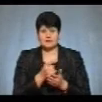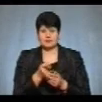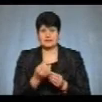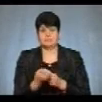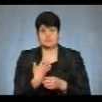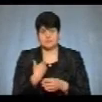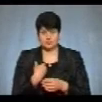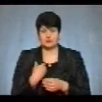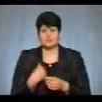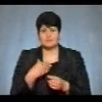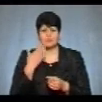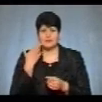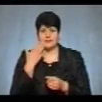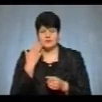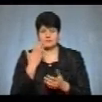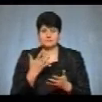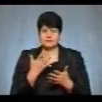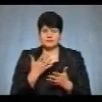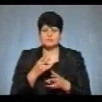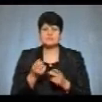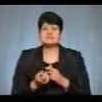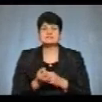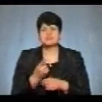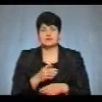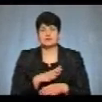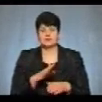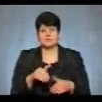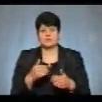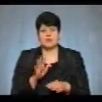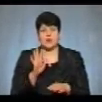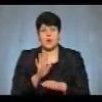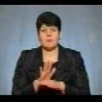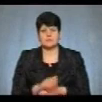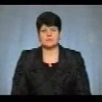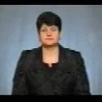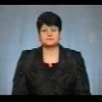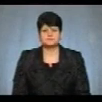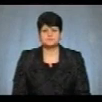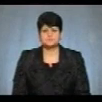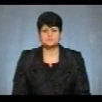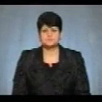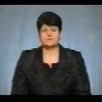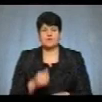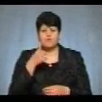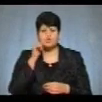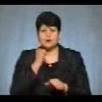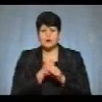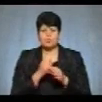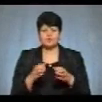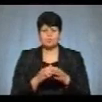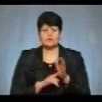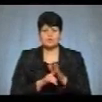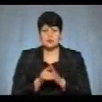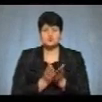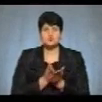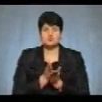їх нададуть, то нам буде легше встановити, звідки була подана команда. Вчора робоча група розпочала